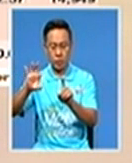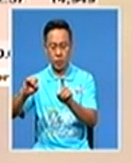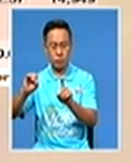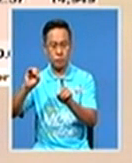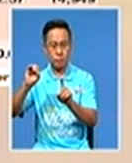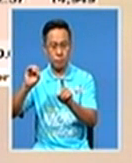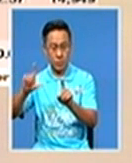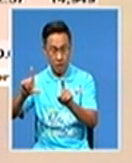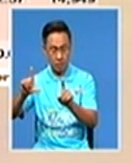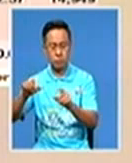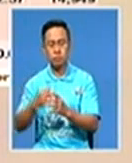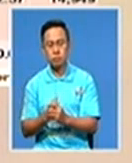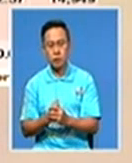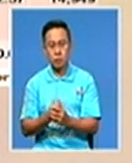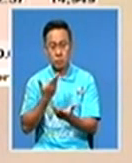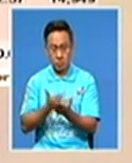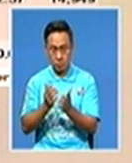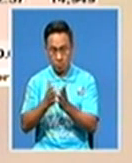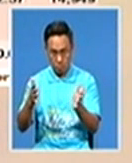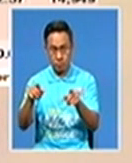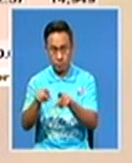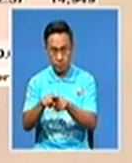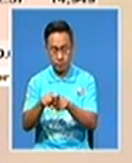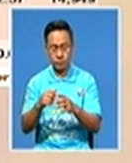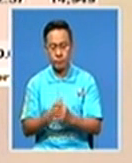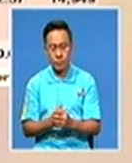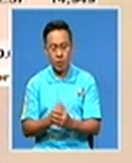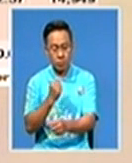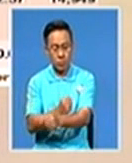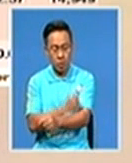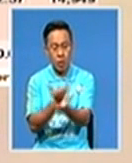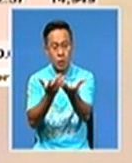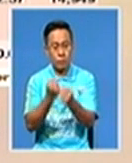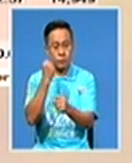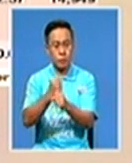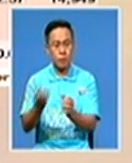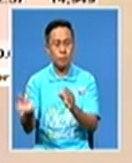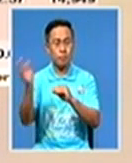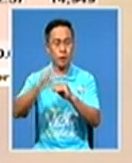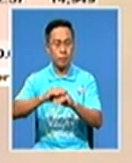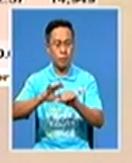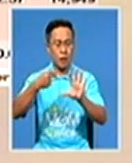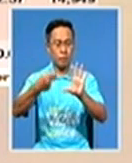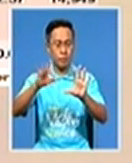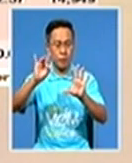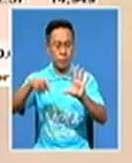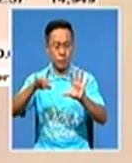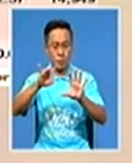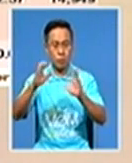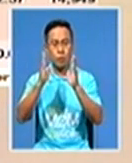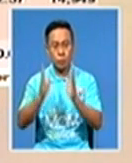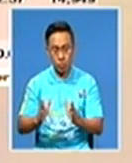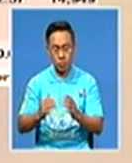184,690 ล้านบาทก็เป็นเงินจำนวนไม่น้อยนะฮะแล้วก็มีการจ้างงานเพิ่มขึ้น 58,800 คนนะครับนั่น